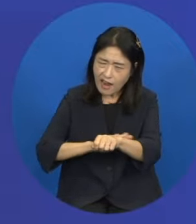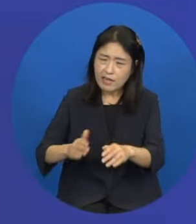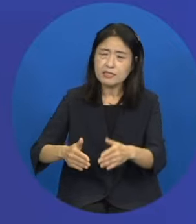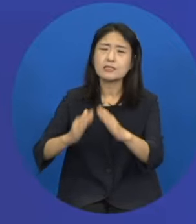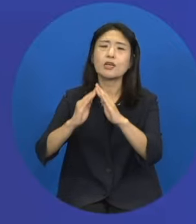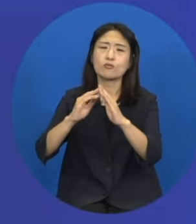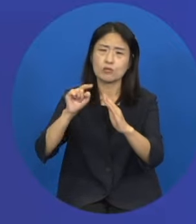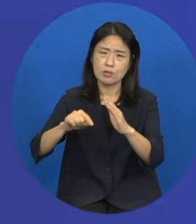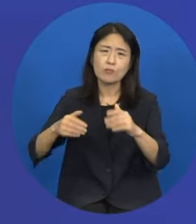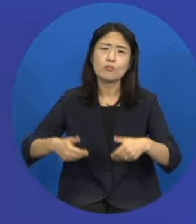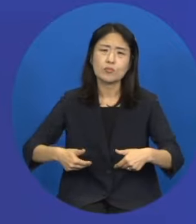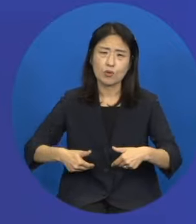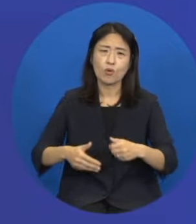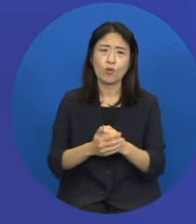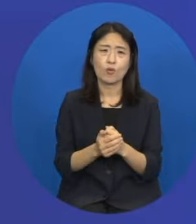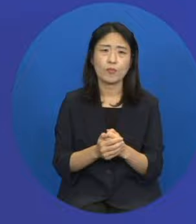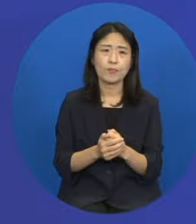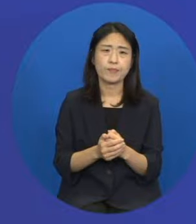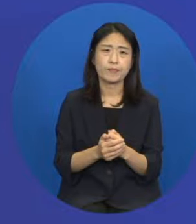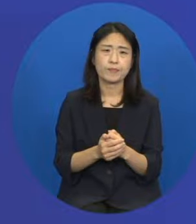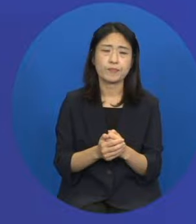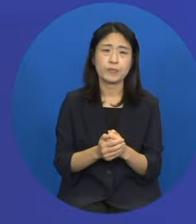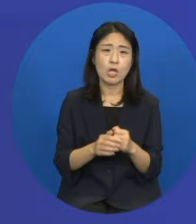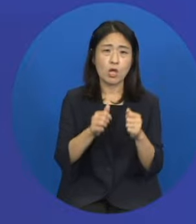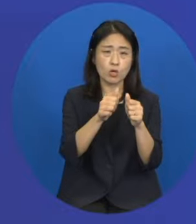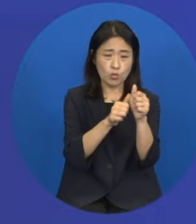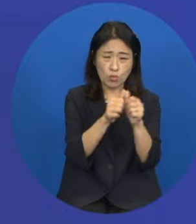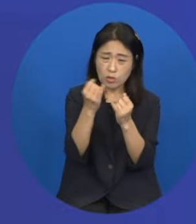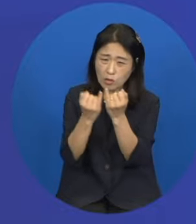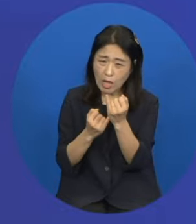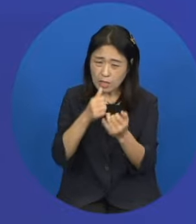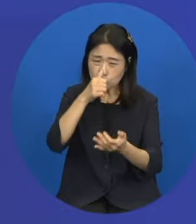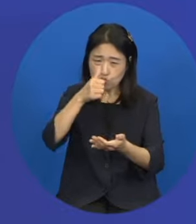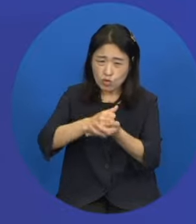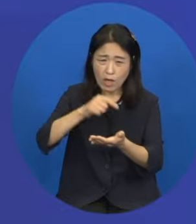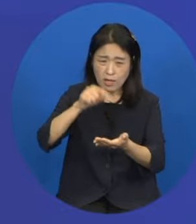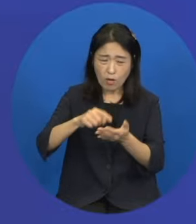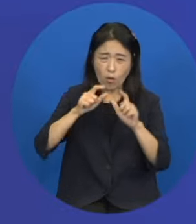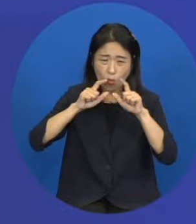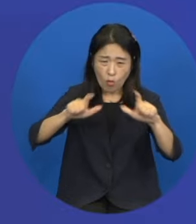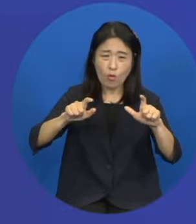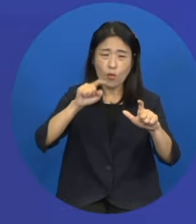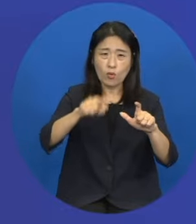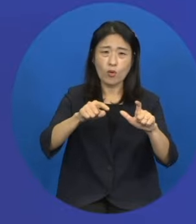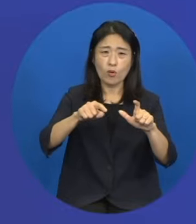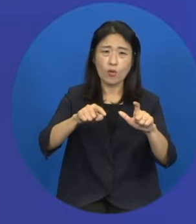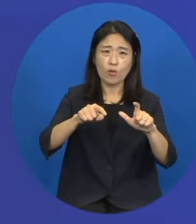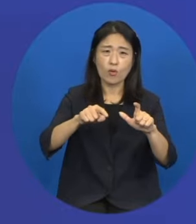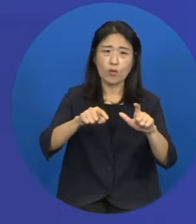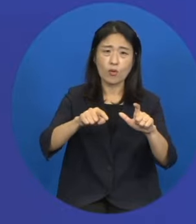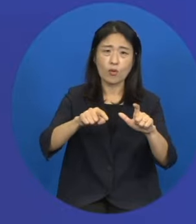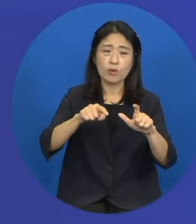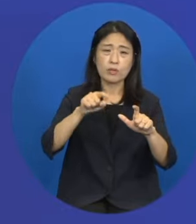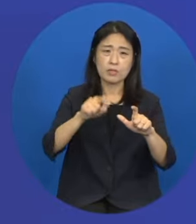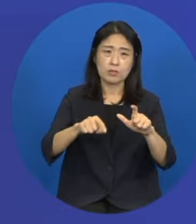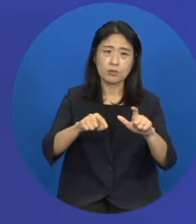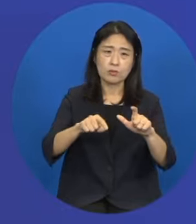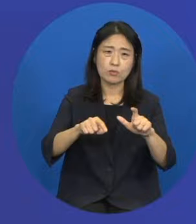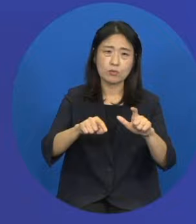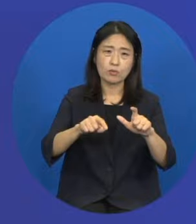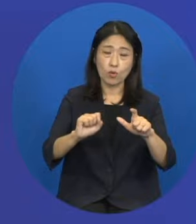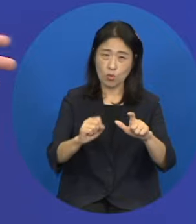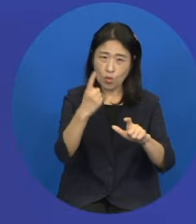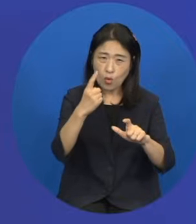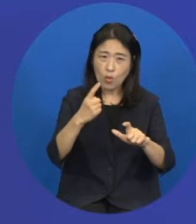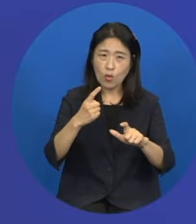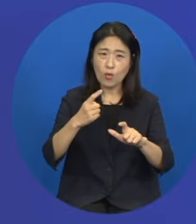우리가 동성애가 죄라고 외치는 것으로 말미암아 마치 우리의 이런 죄를 덮으려는 의도는 아니겠지만